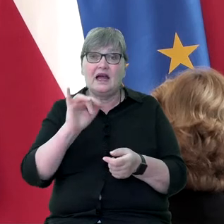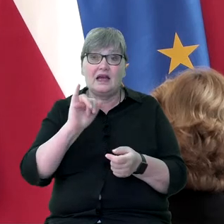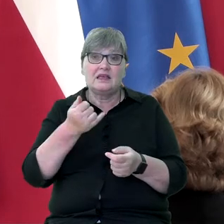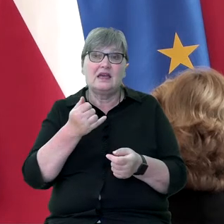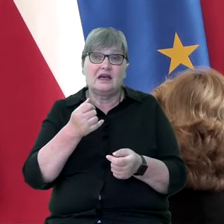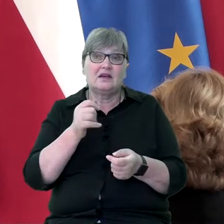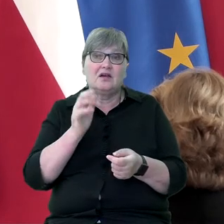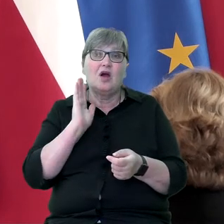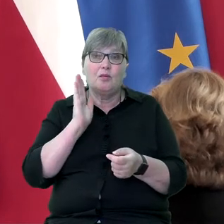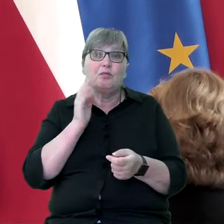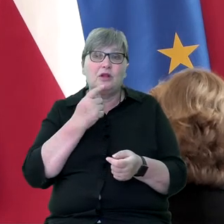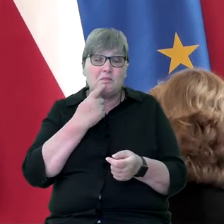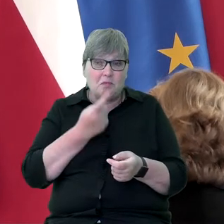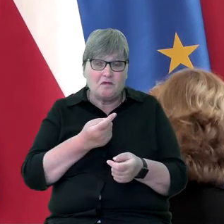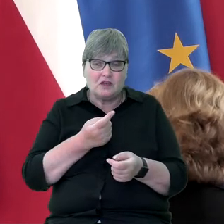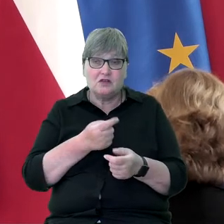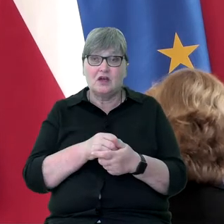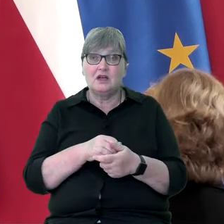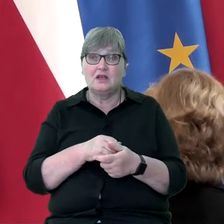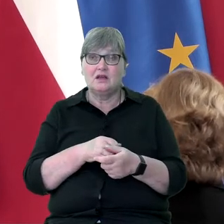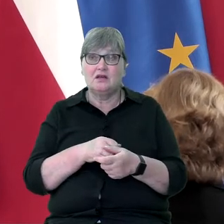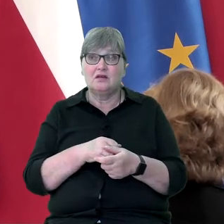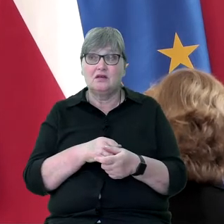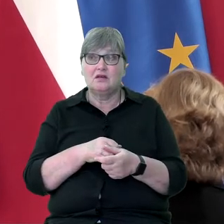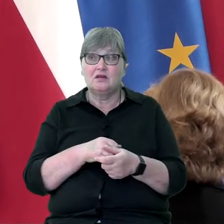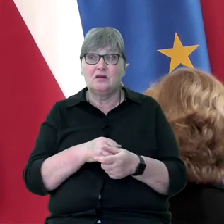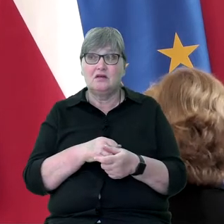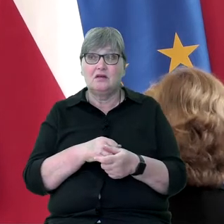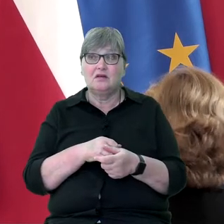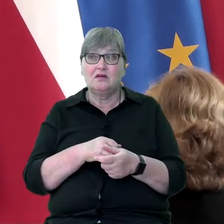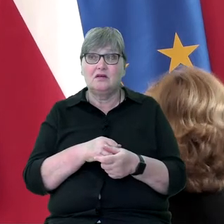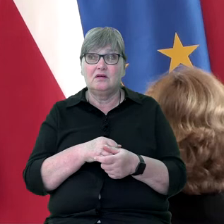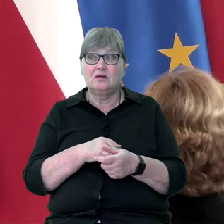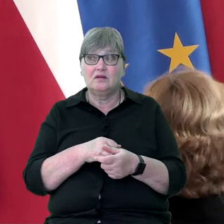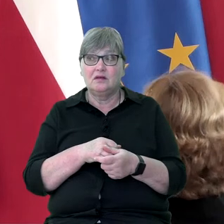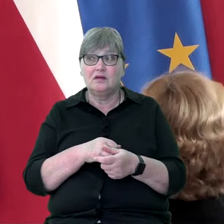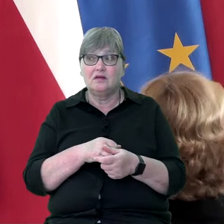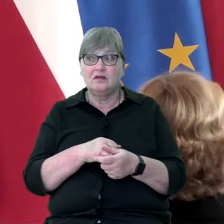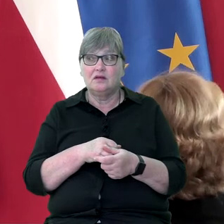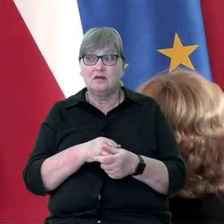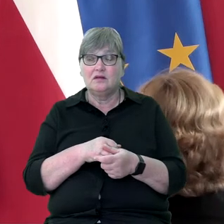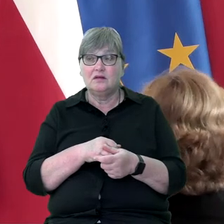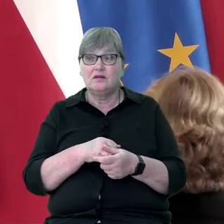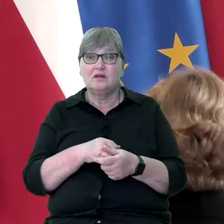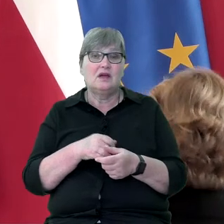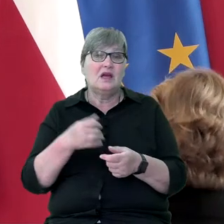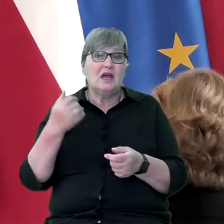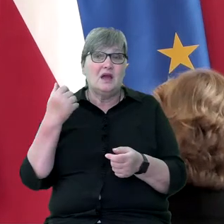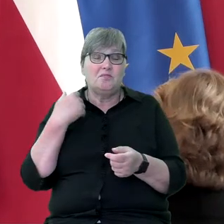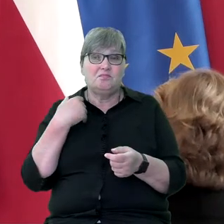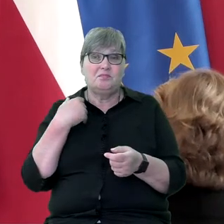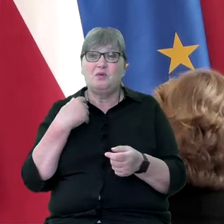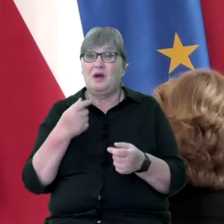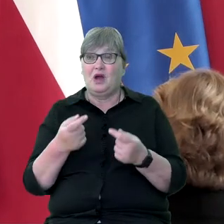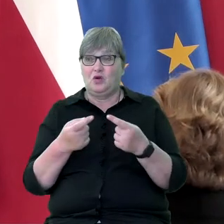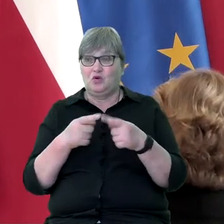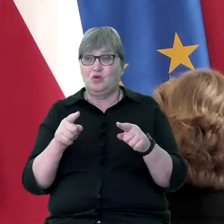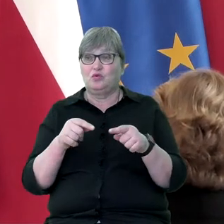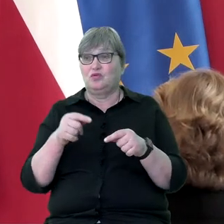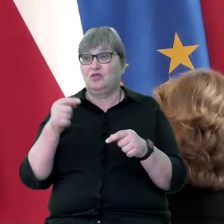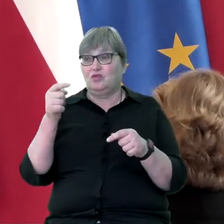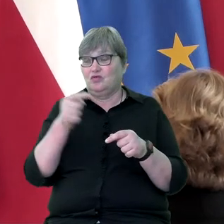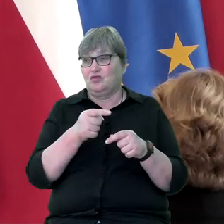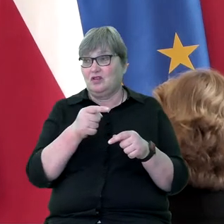klasyk przedstawił, po prostu pokracznym bankartem Traktatu Wersalskiego, a więc była czymś, co należało usunąć z